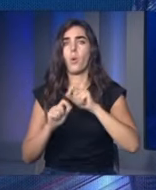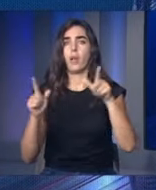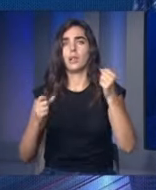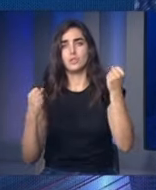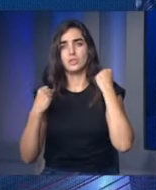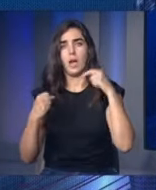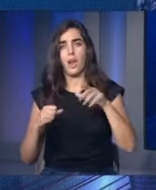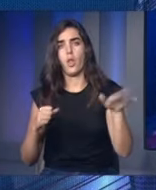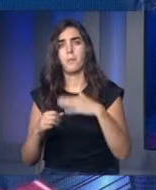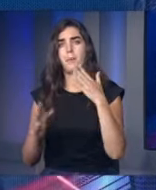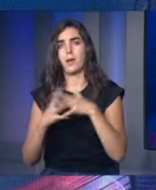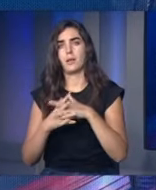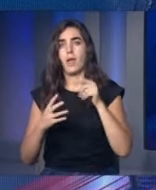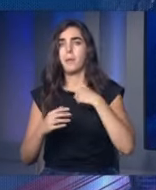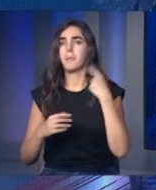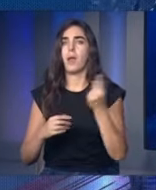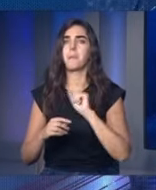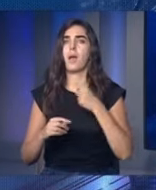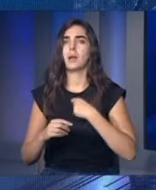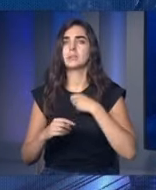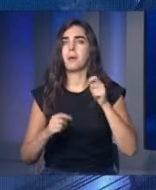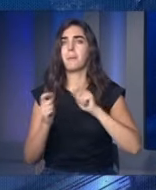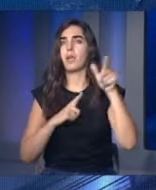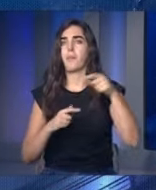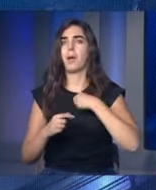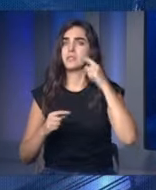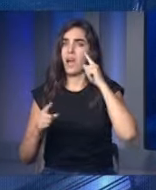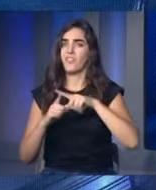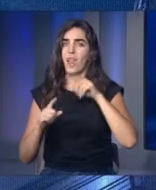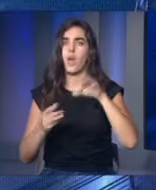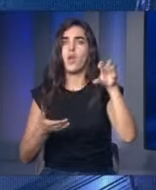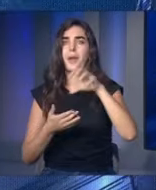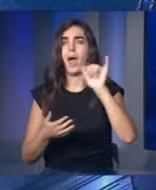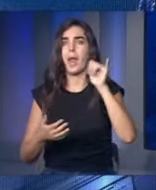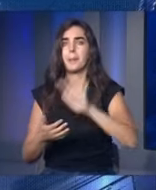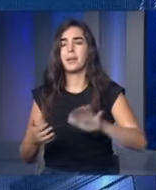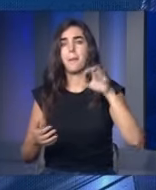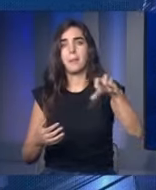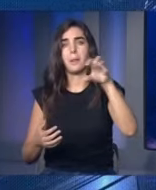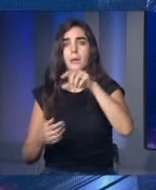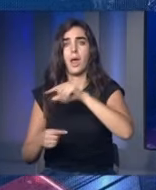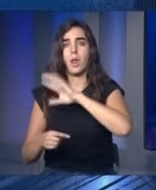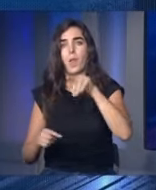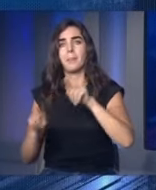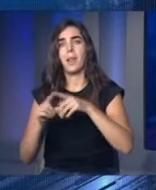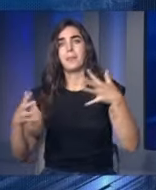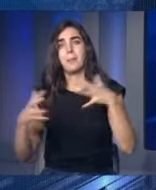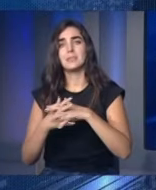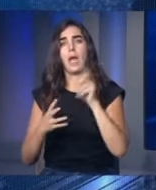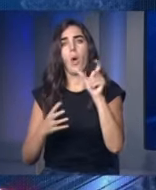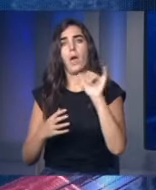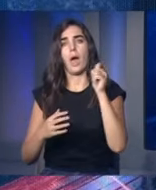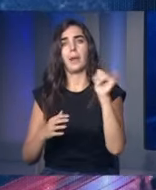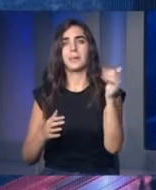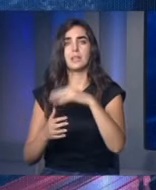واضحا وشجاعا في هذا المجال، وأنه لا يمكن لهذه المقاومة أن تستهدف قرى عربية ومواطنين عربا ما